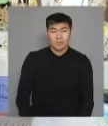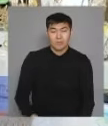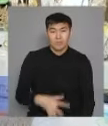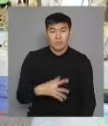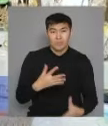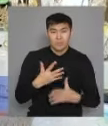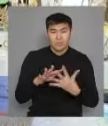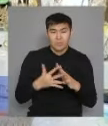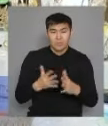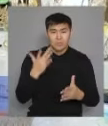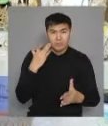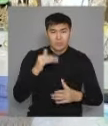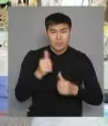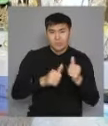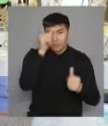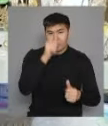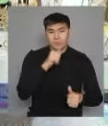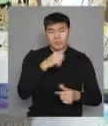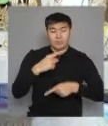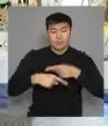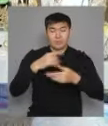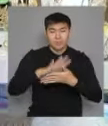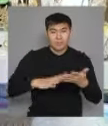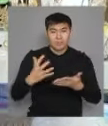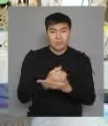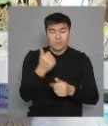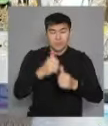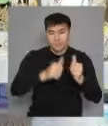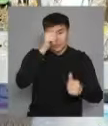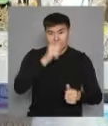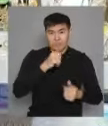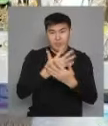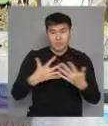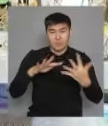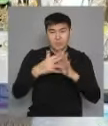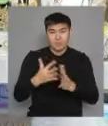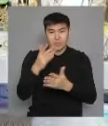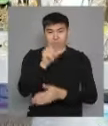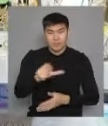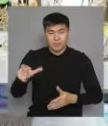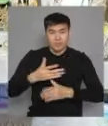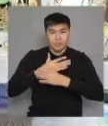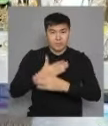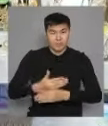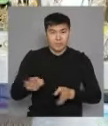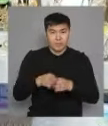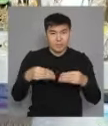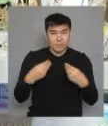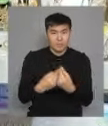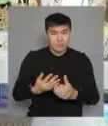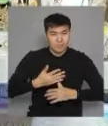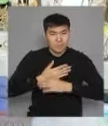біздің шарамыз ай сайын өзіндік жалғасын тауып жатыр. Яғни ай сайын әрбір ауылымызда аз қамтылған әлеуметтік жағдайы төмен отбасы